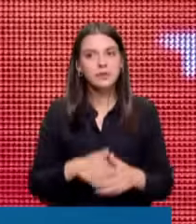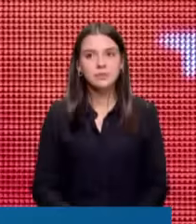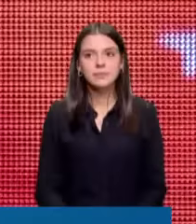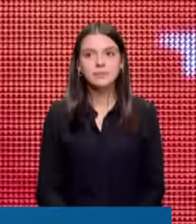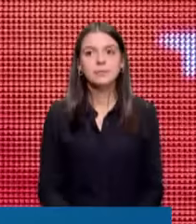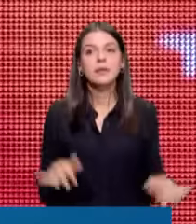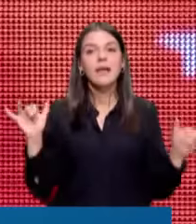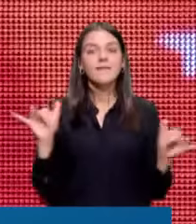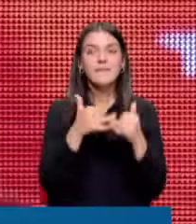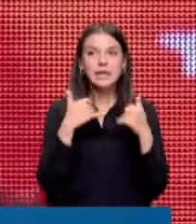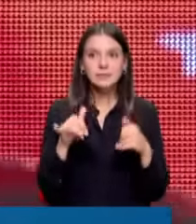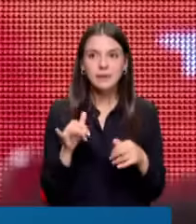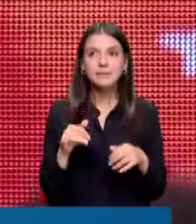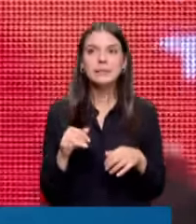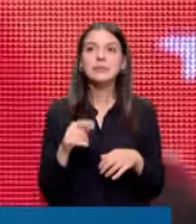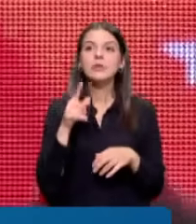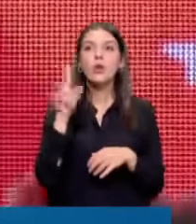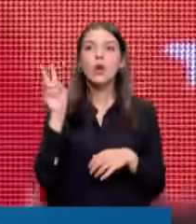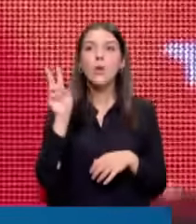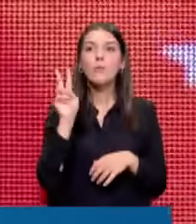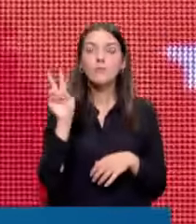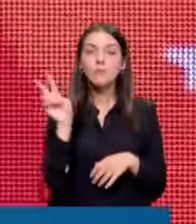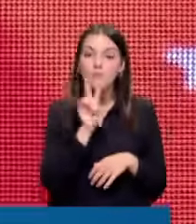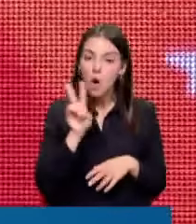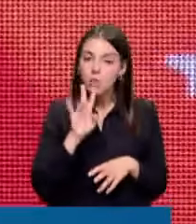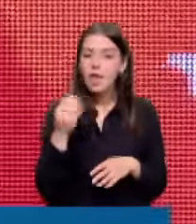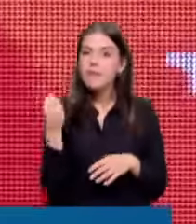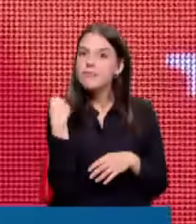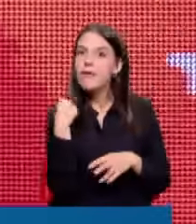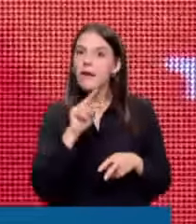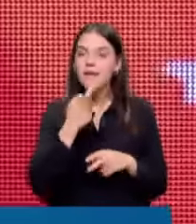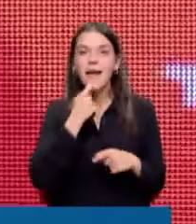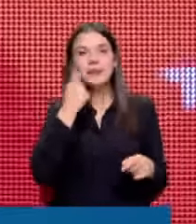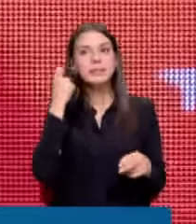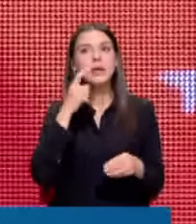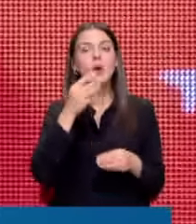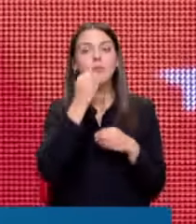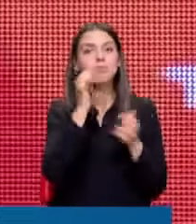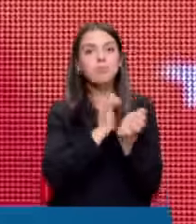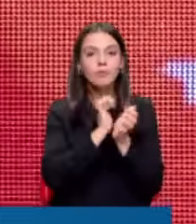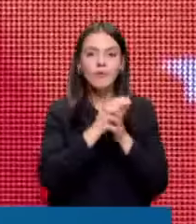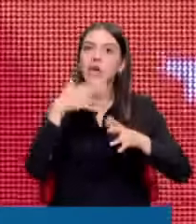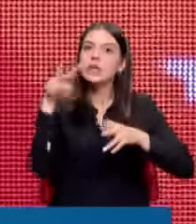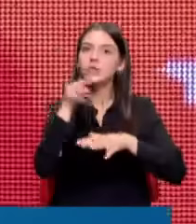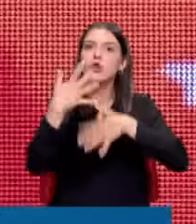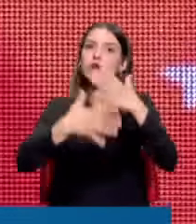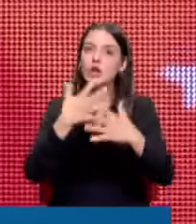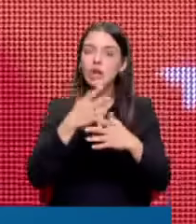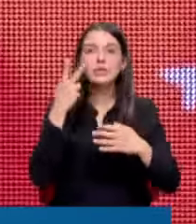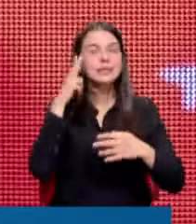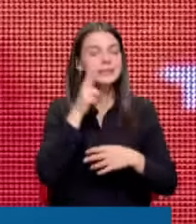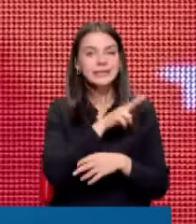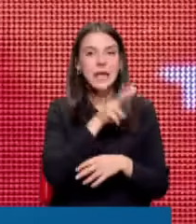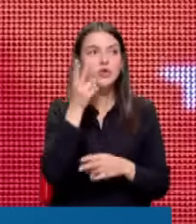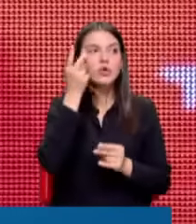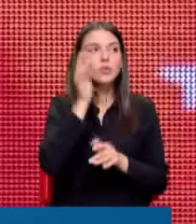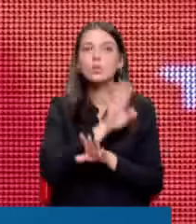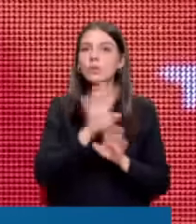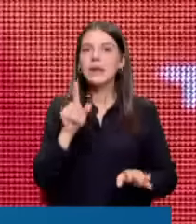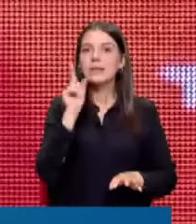Festivalimiz geleneksel ve modern mutfak anlayışlarını harmanlayarak ziyaretçilere unutulmaz